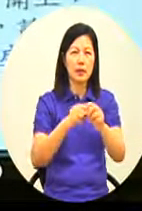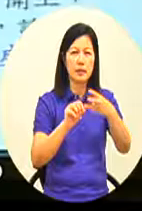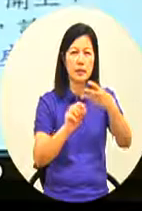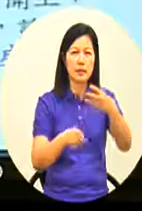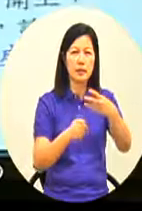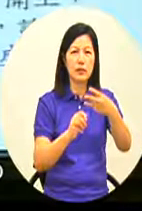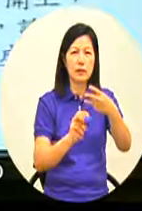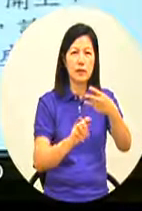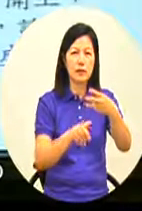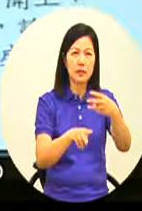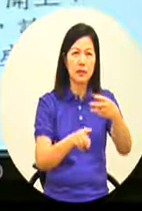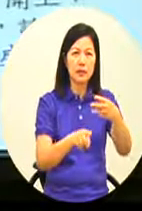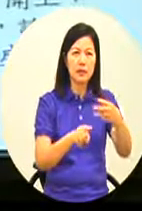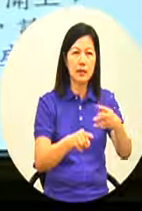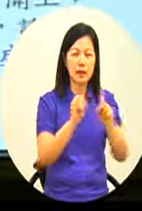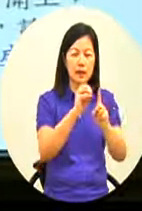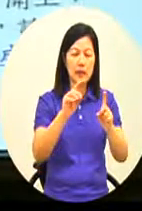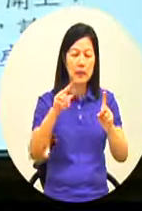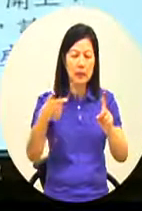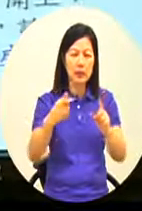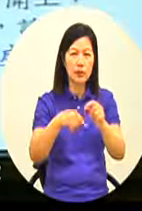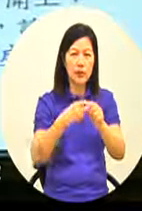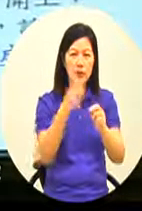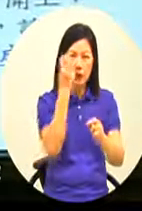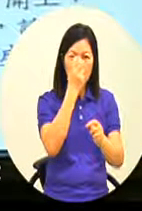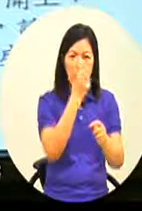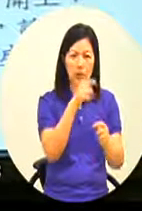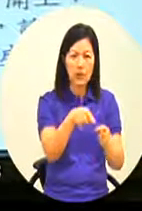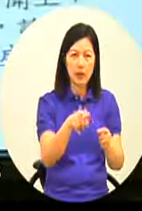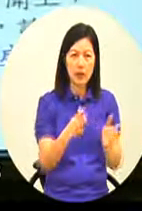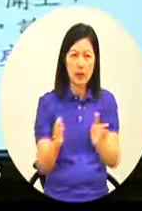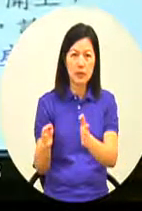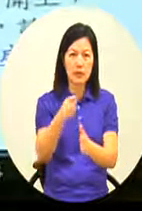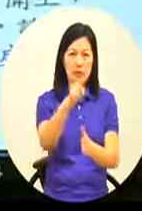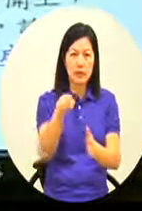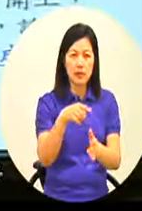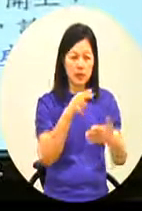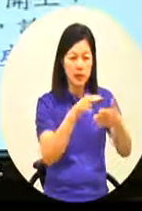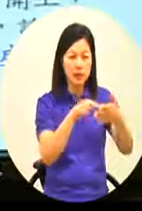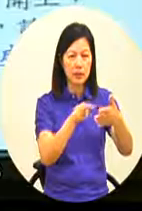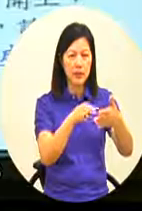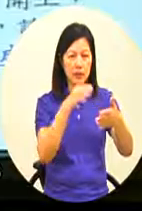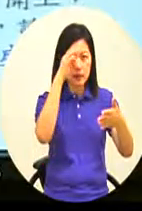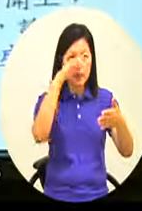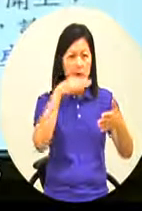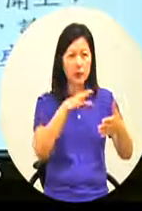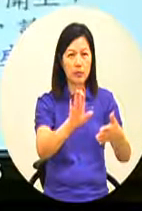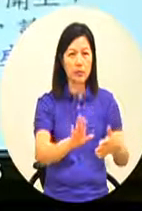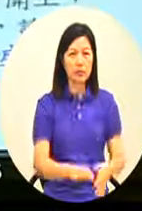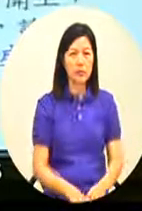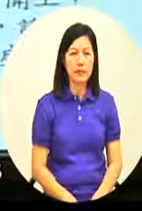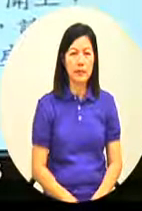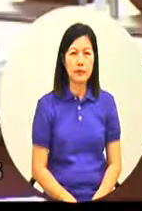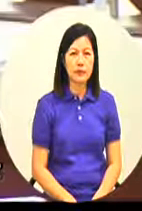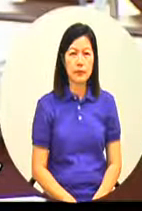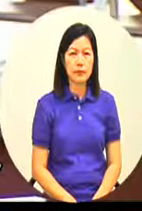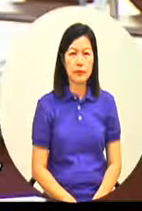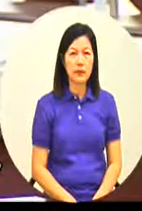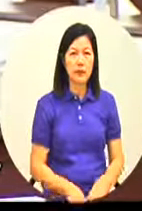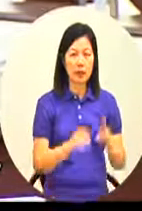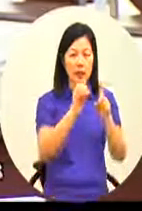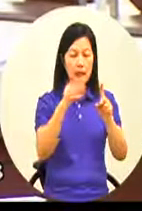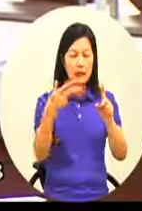一106年完成通车？今天外面都有看到，他在外面都有看到啦，因为在看到对不对哦？应该是讲他